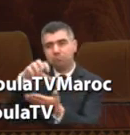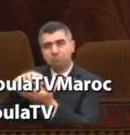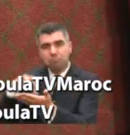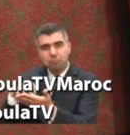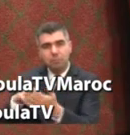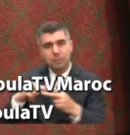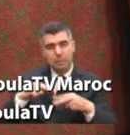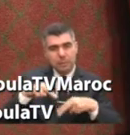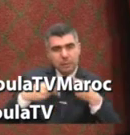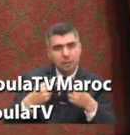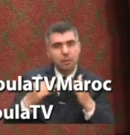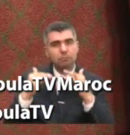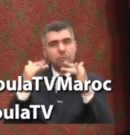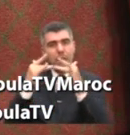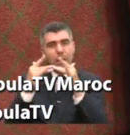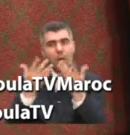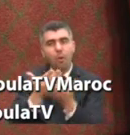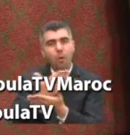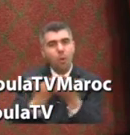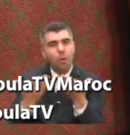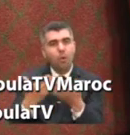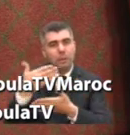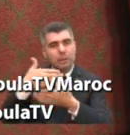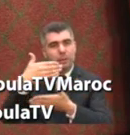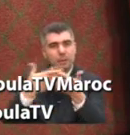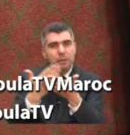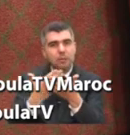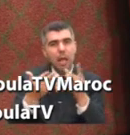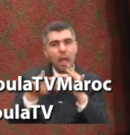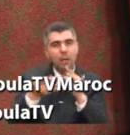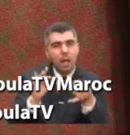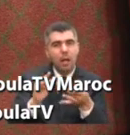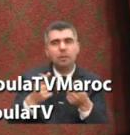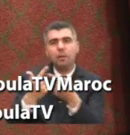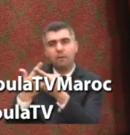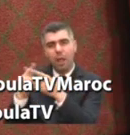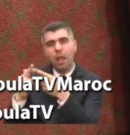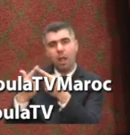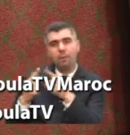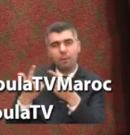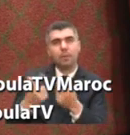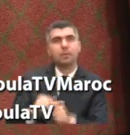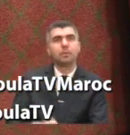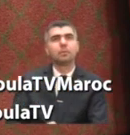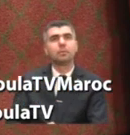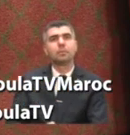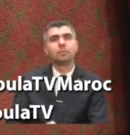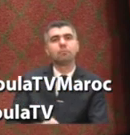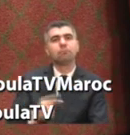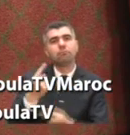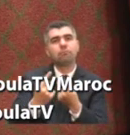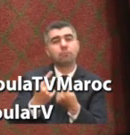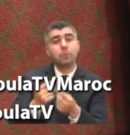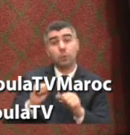المطاعم، الأحياء الجامعية، البنية التحتية التكنولوجية وغيرها، وحتى وغيرها،